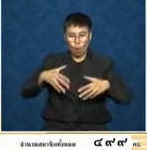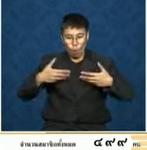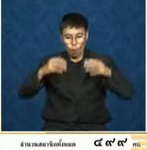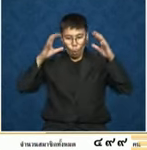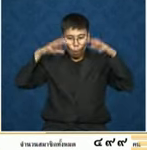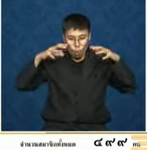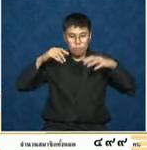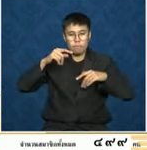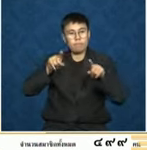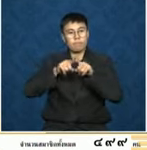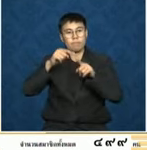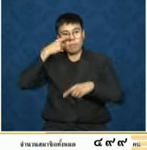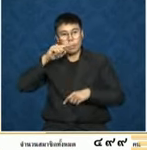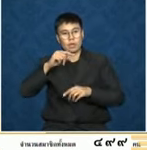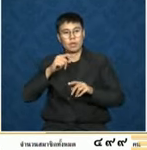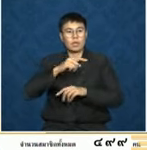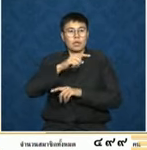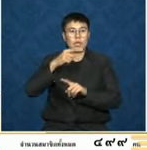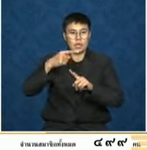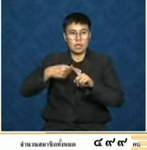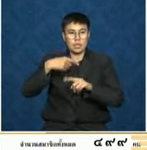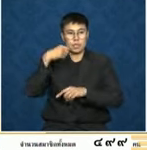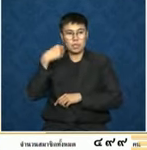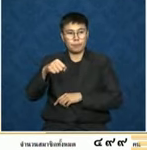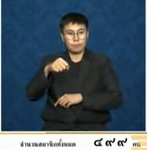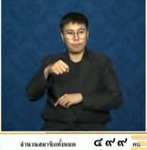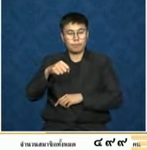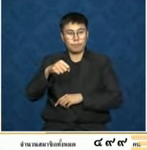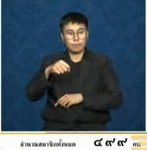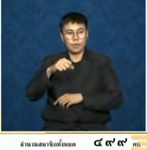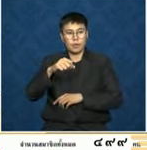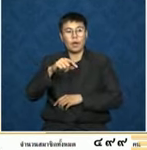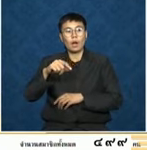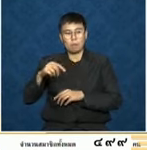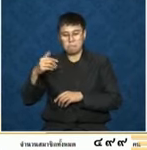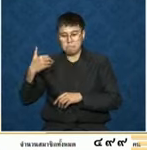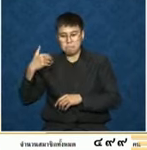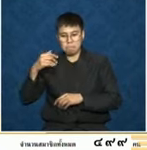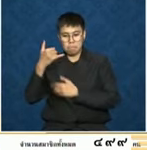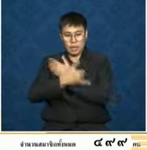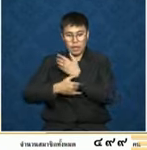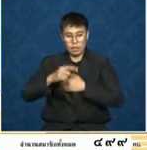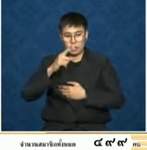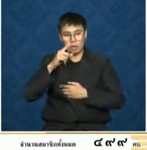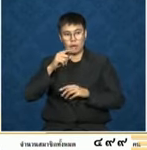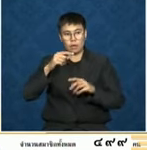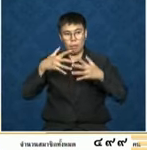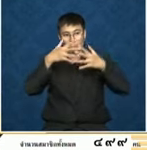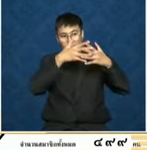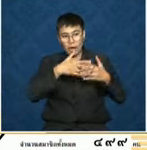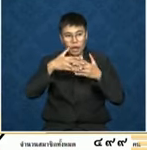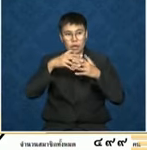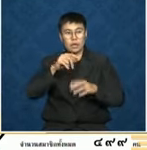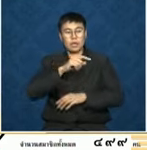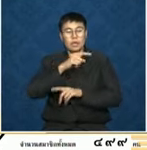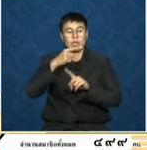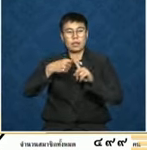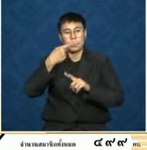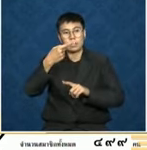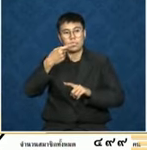1ตุลาถึง30กันยาปัจจุบันเนี่ยประเทศใหญ่ก็คือสหรัฐอเมริกานะครับ 1เมษาถึง31มีนานี้ก็ยังมีสิงคโ